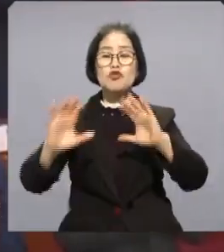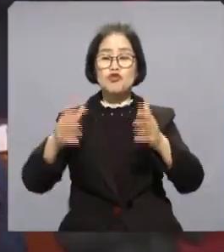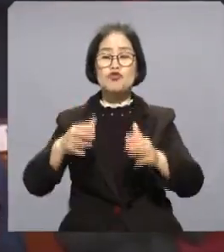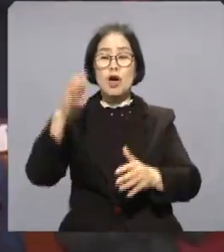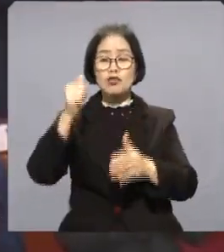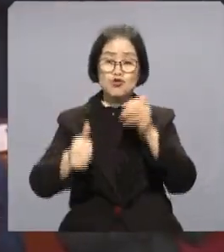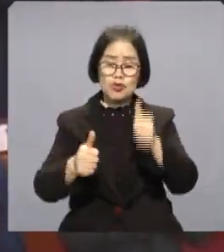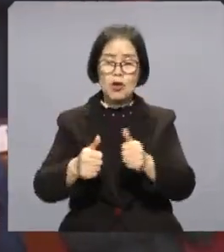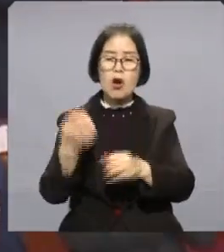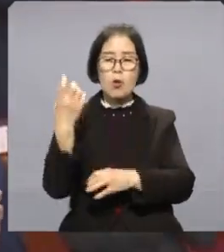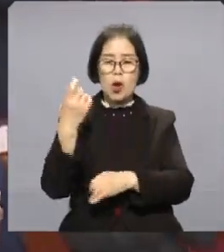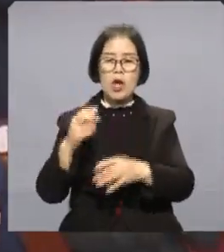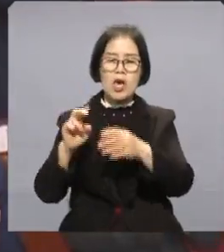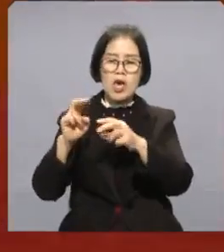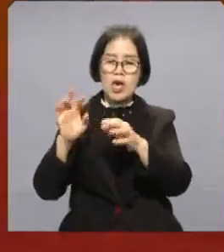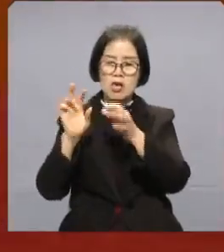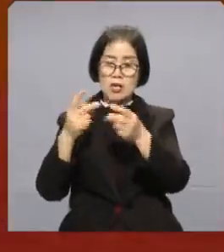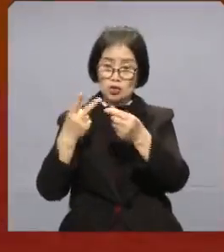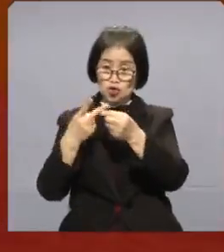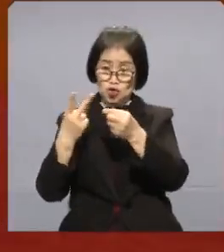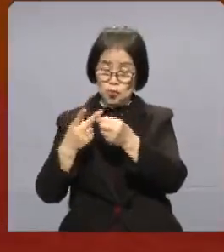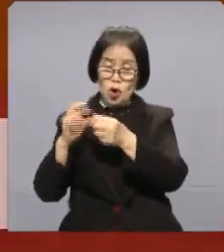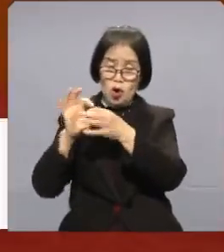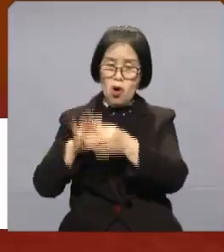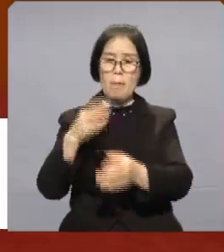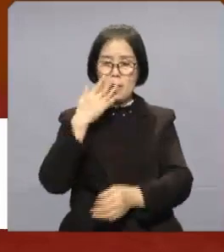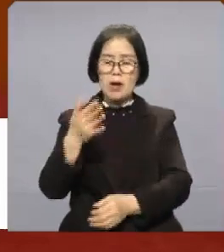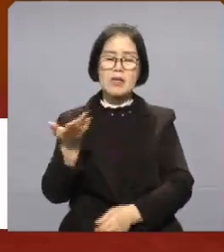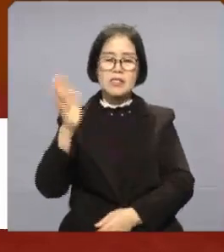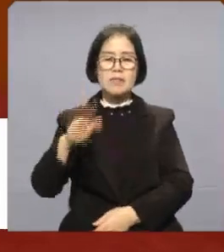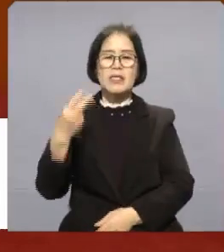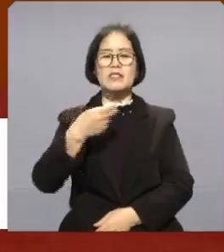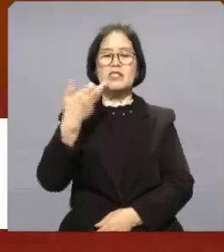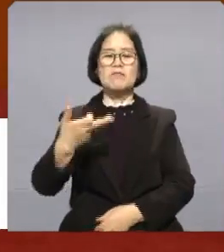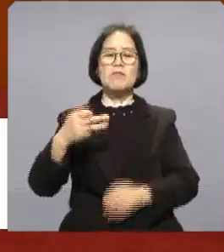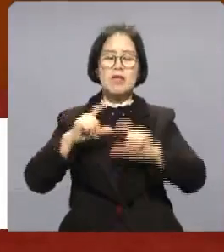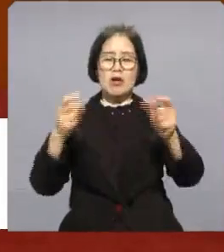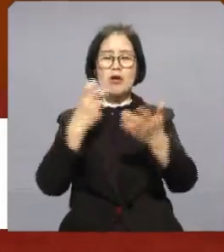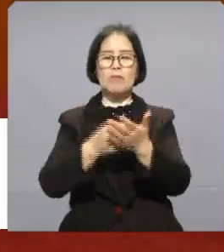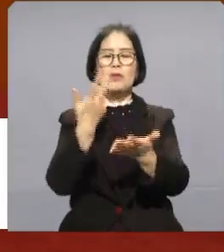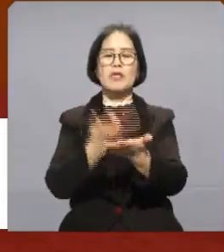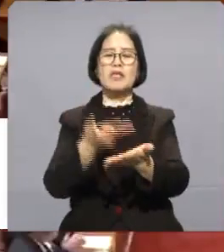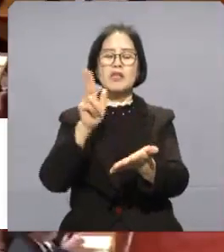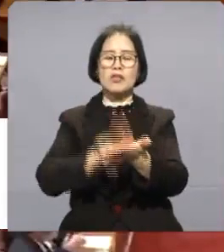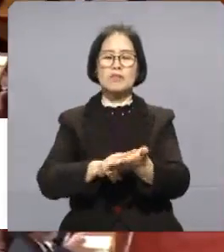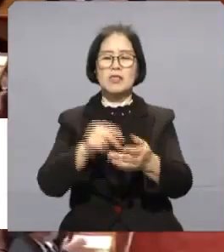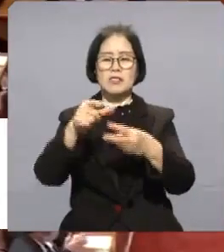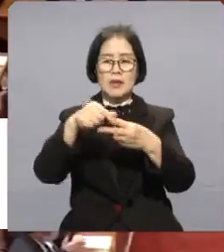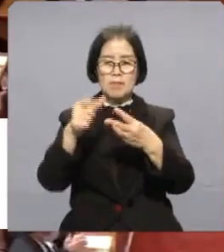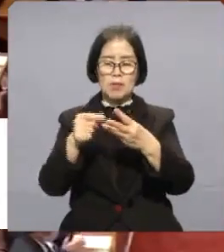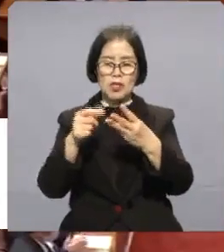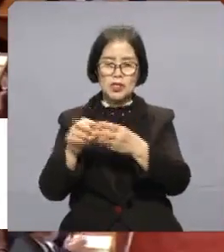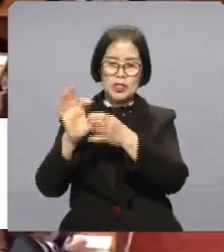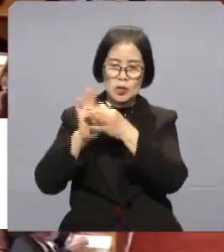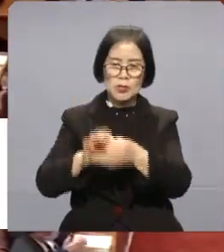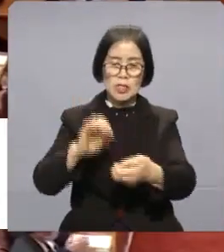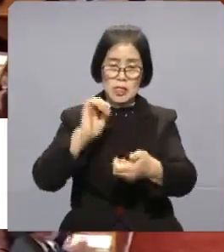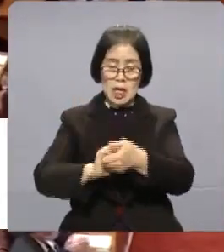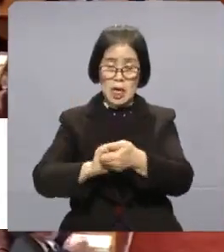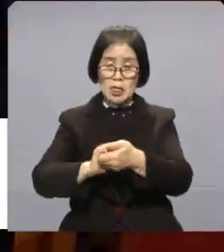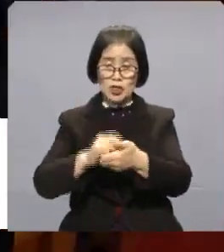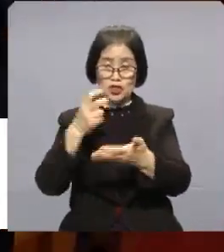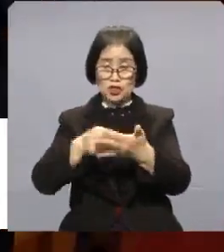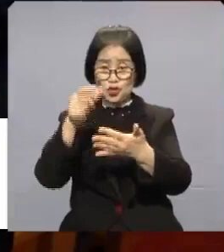국가 주석직은 원래 연임까지만 가능했지만 2018년 헌법 개정으로 3년인 제한 규정이